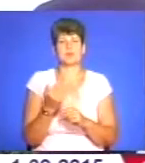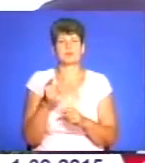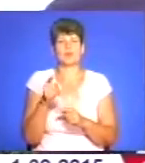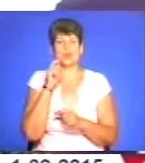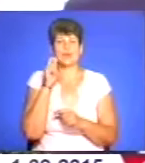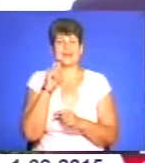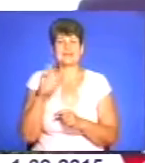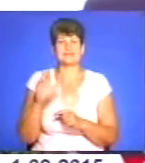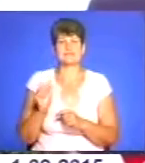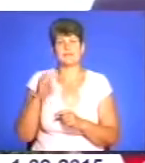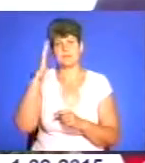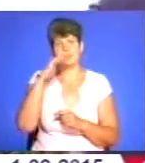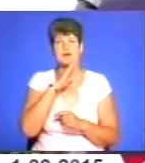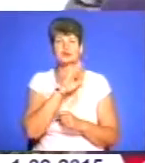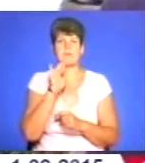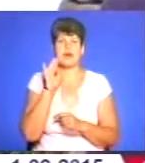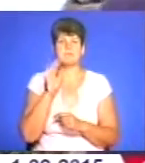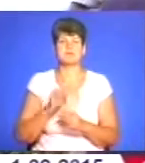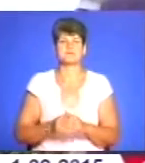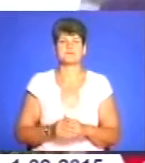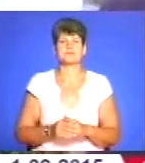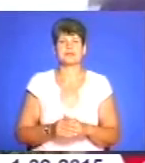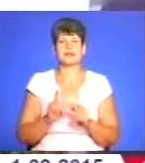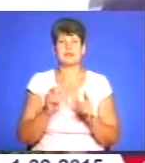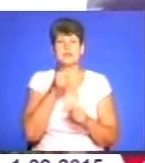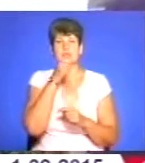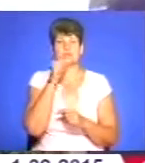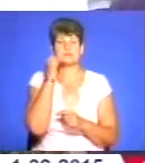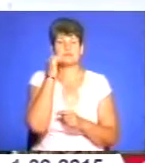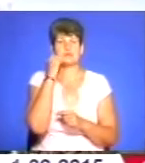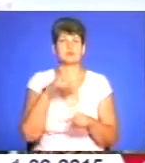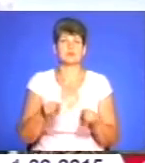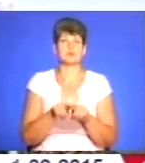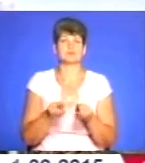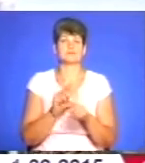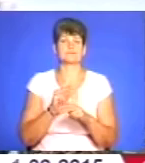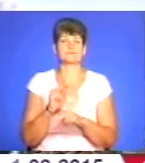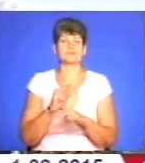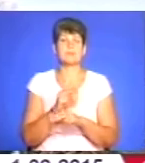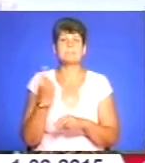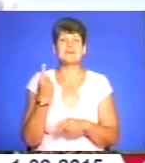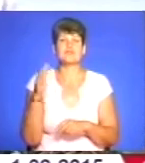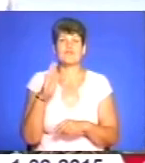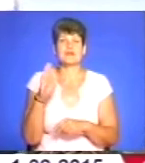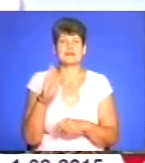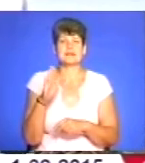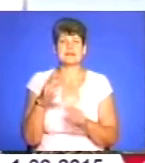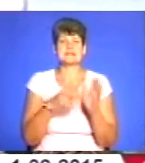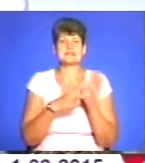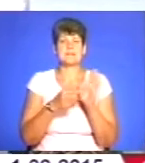українства? Тато, мама. І навіть діду з бабою теж. 1 вересня для